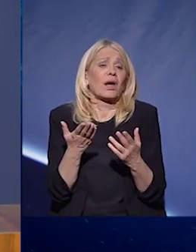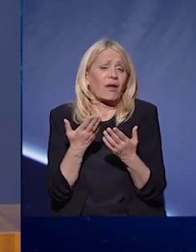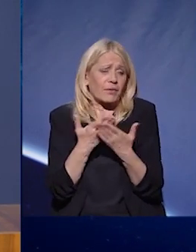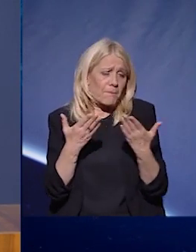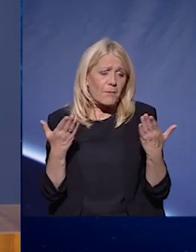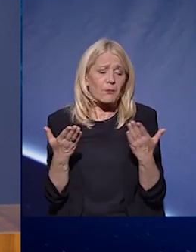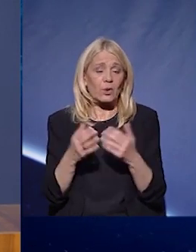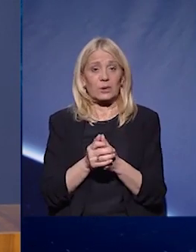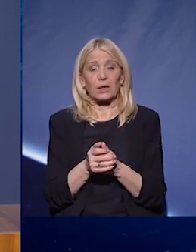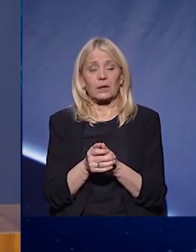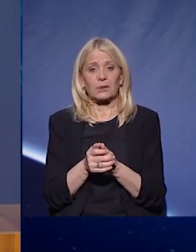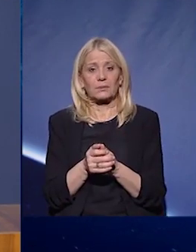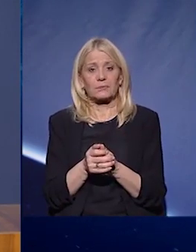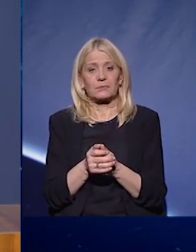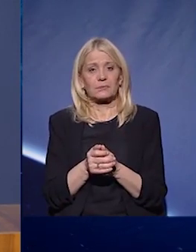model.